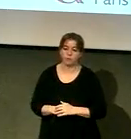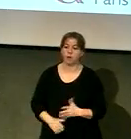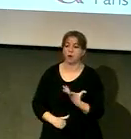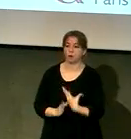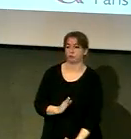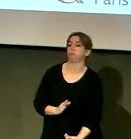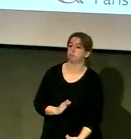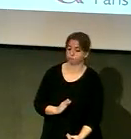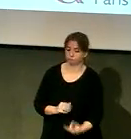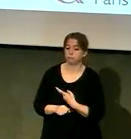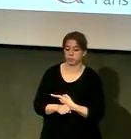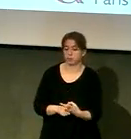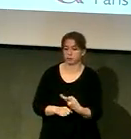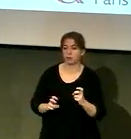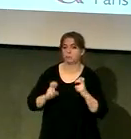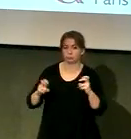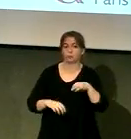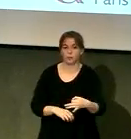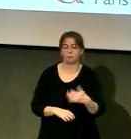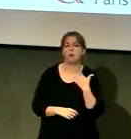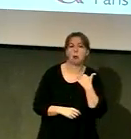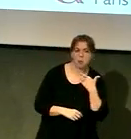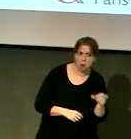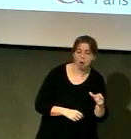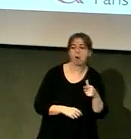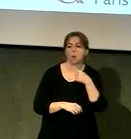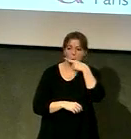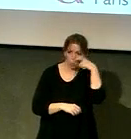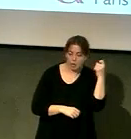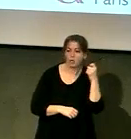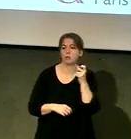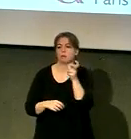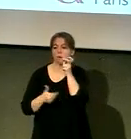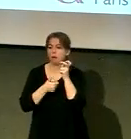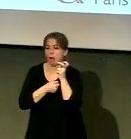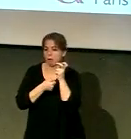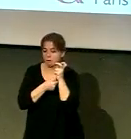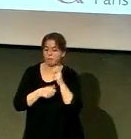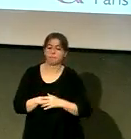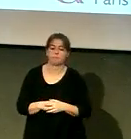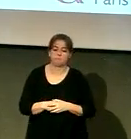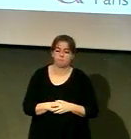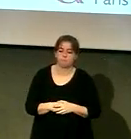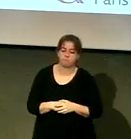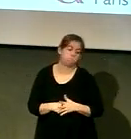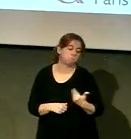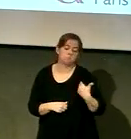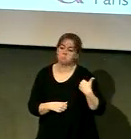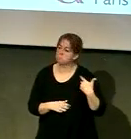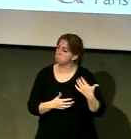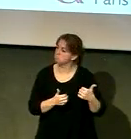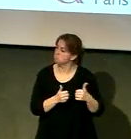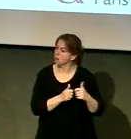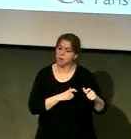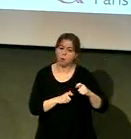majeurs avec l'alcool et la cocaïne ou le crack. On a écrit un article avec le